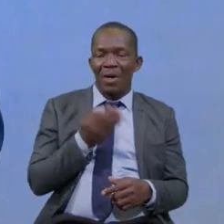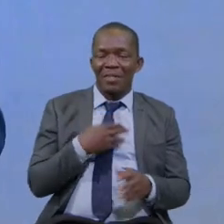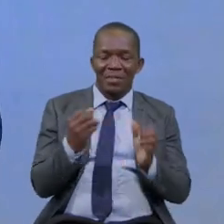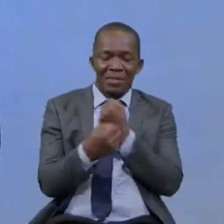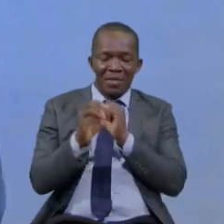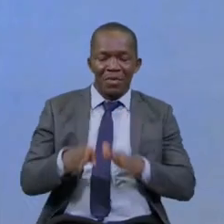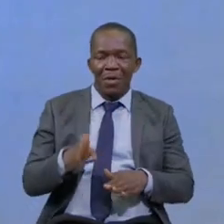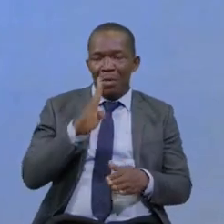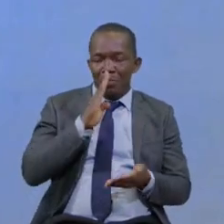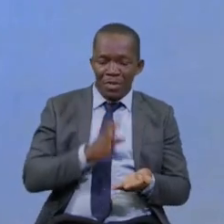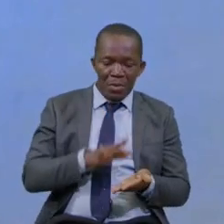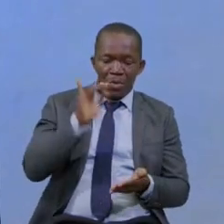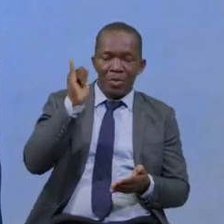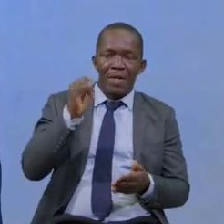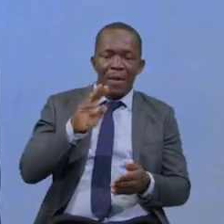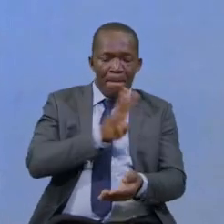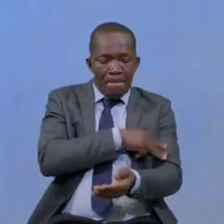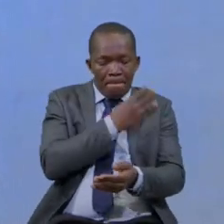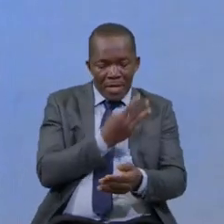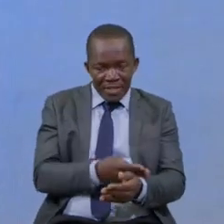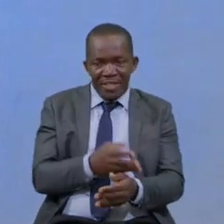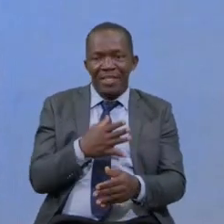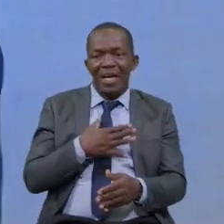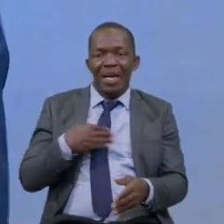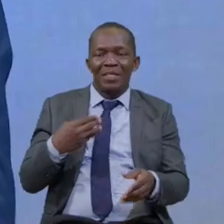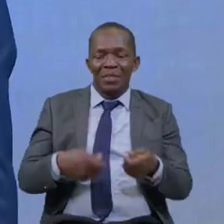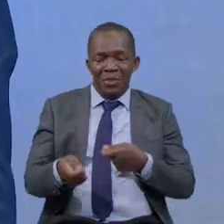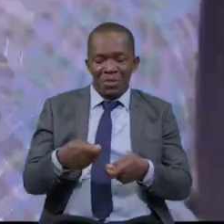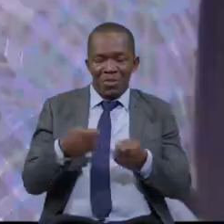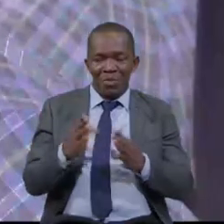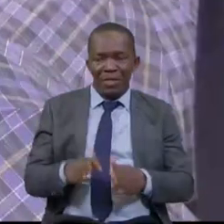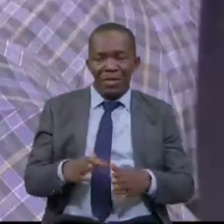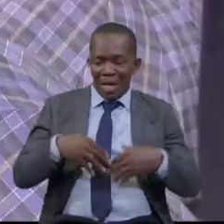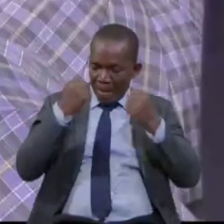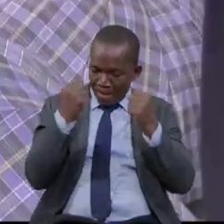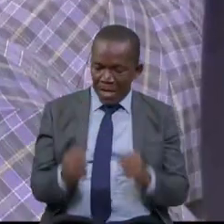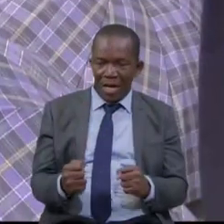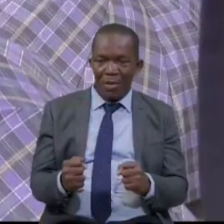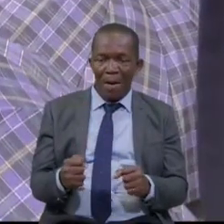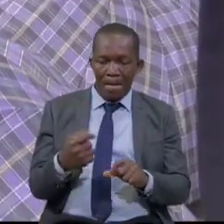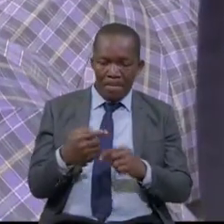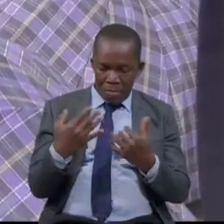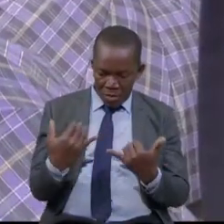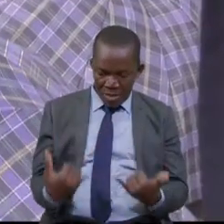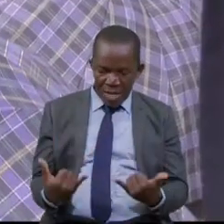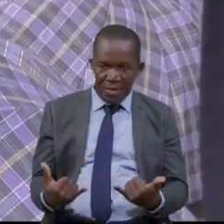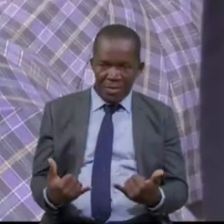majesté, force et puissance, dès avant tous les temps et maintenant dans tous les